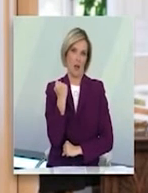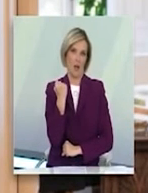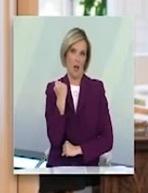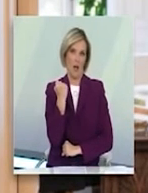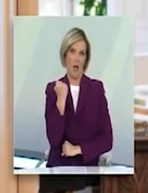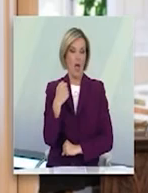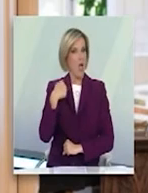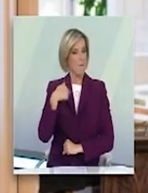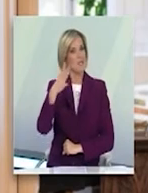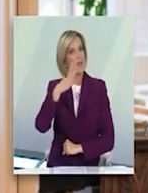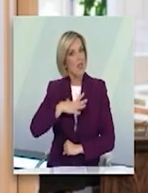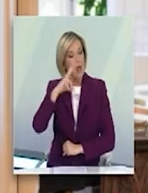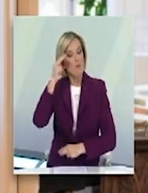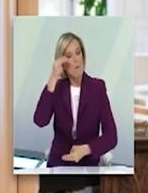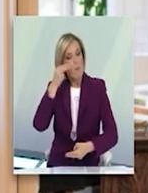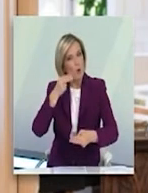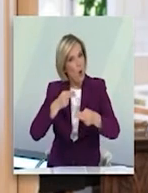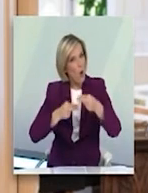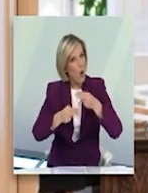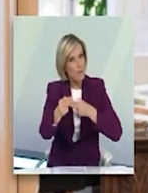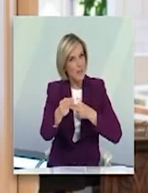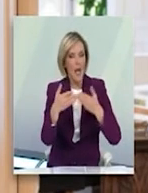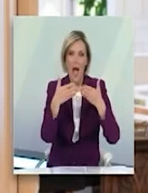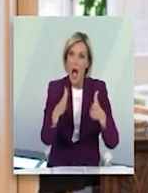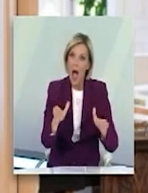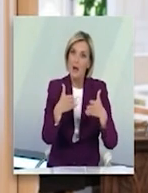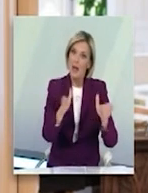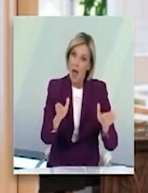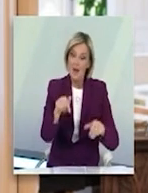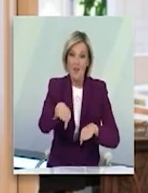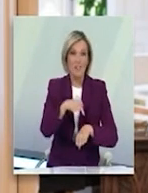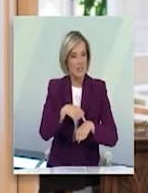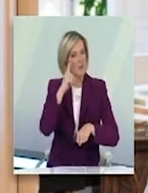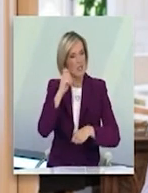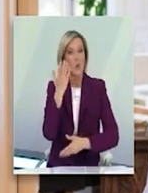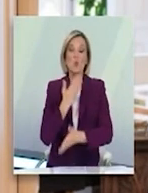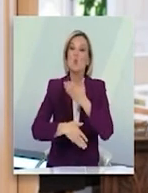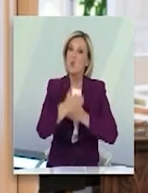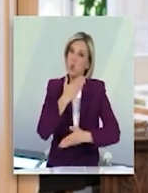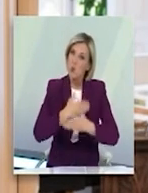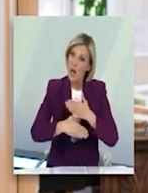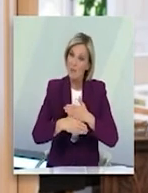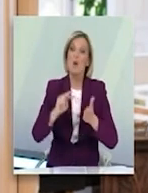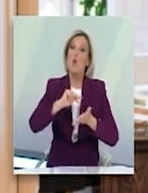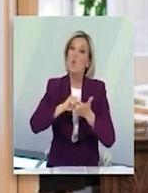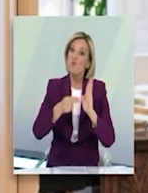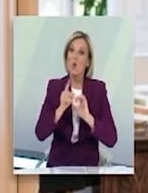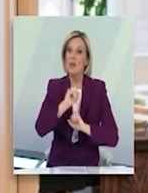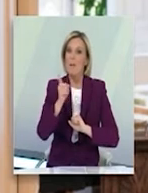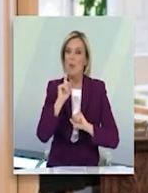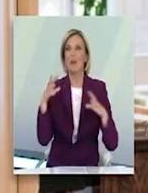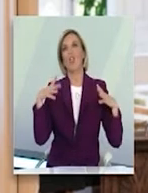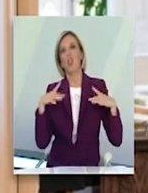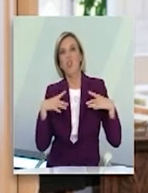περιορισμών, όποιος έχει κουραστεί δεν έχει πια το άλοθη να αυθαιρετεί. Και όσοι αλόγιστα συναθρίζονται σε